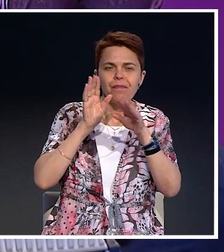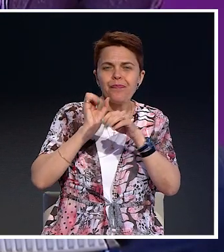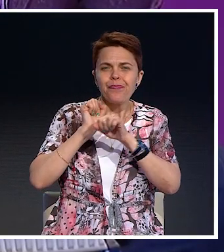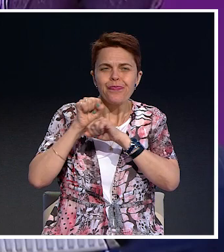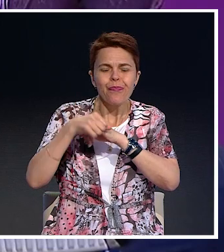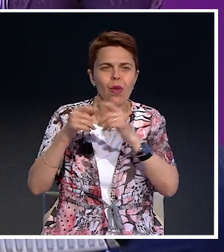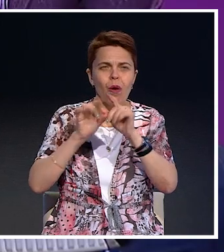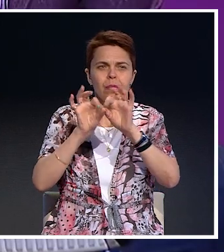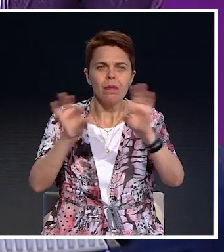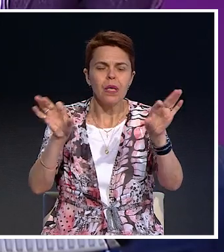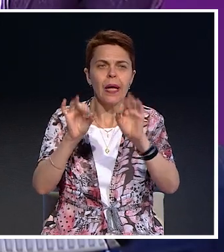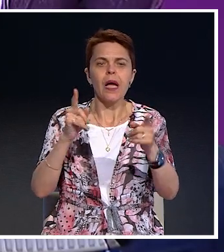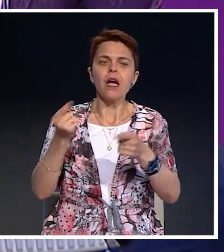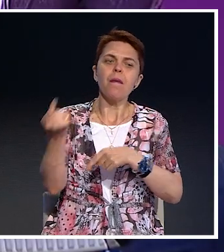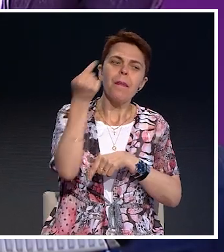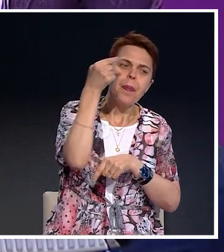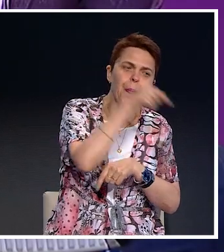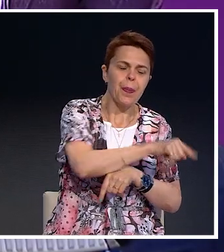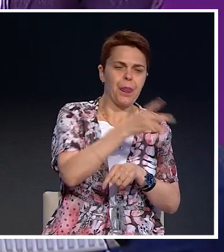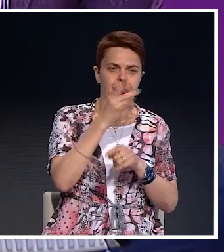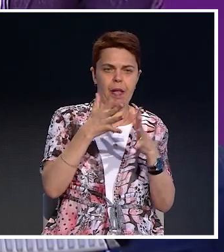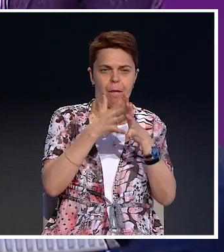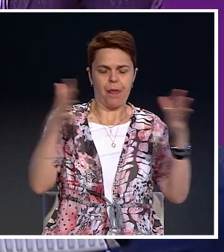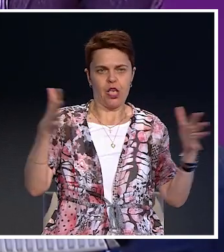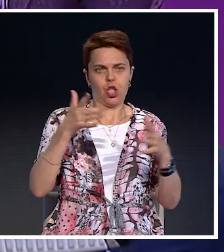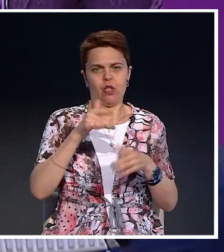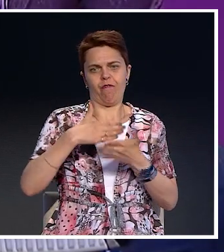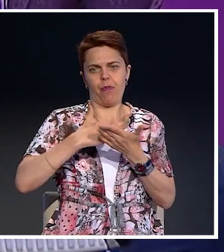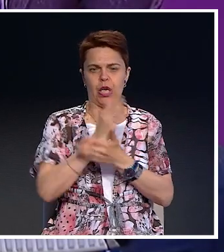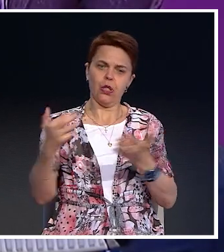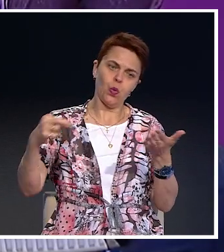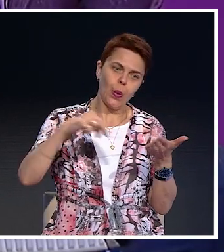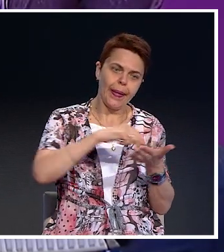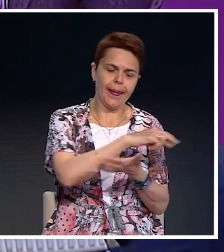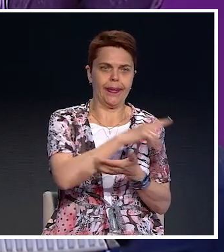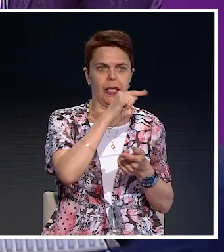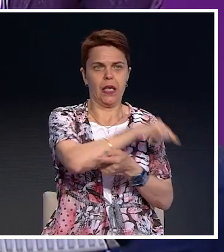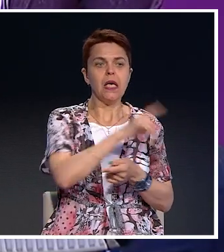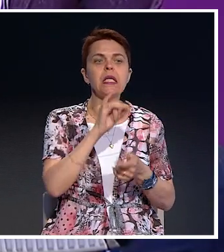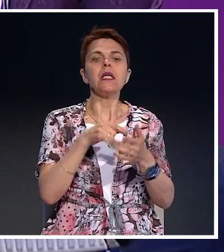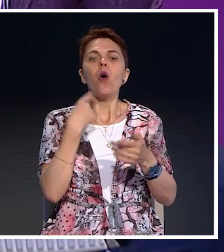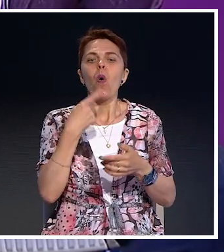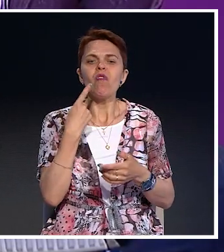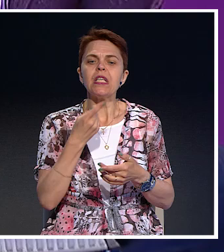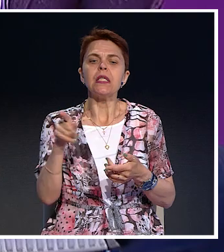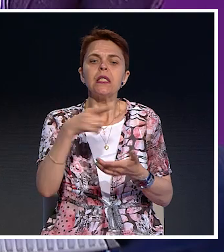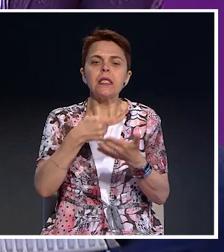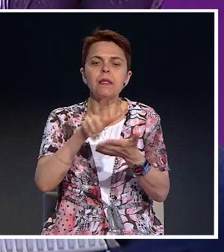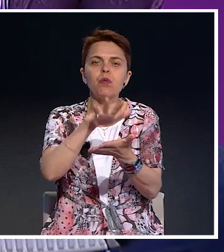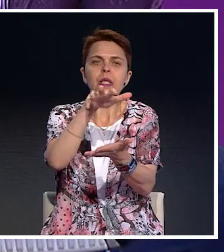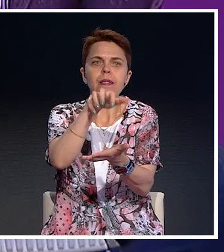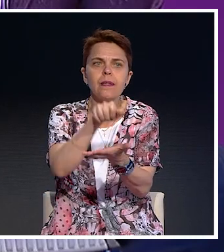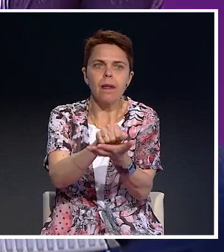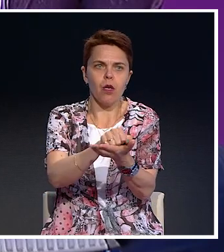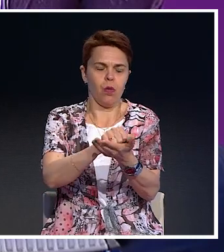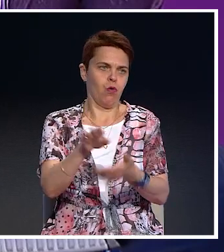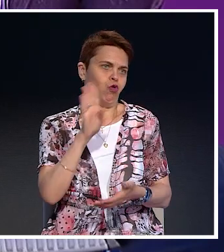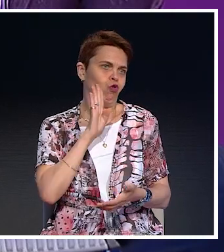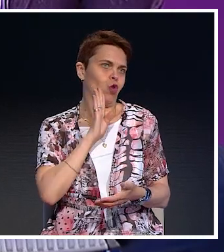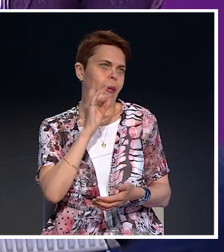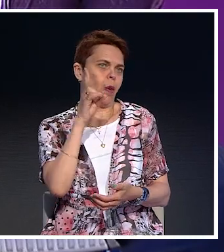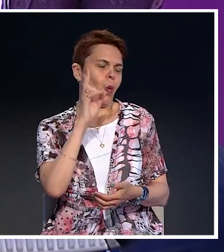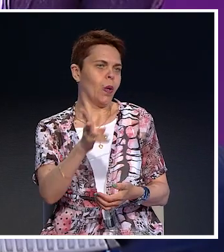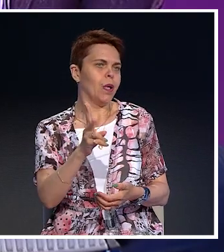політику і навіть на найвищому політичному рівні зараз в парламенті говорити саме про зайнятість жінок. І в цьому